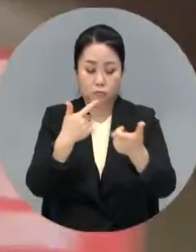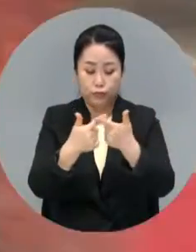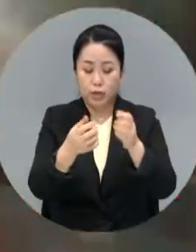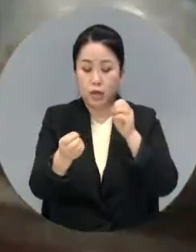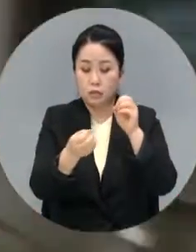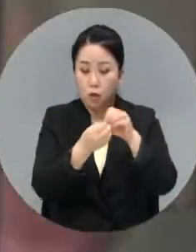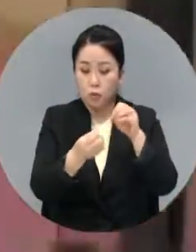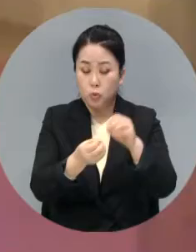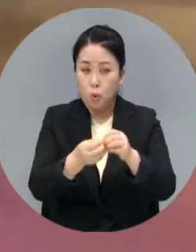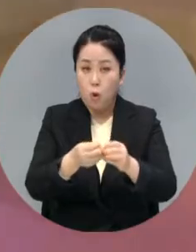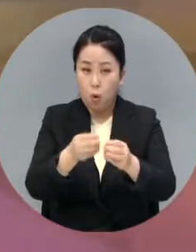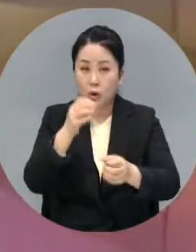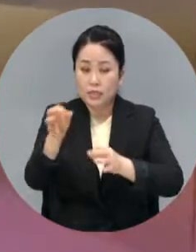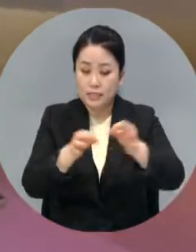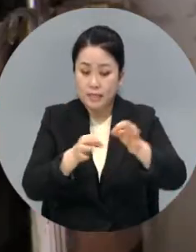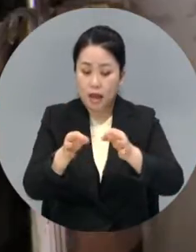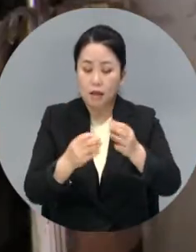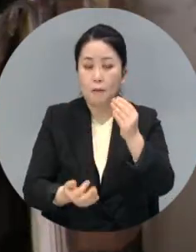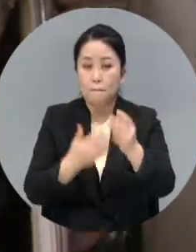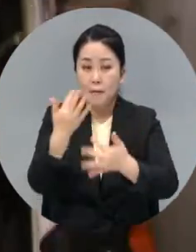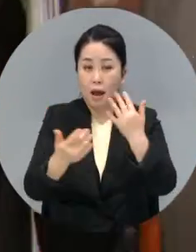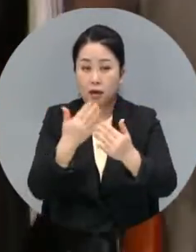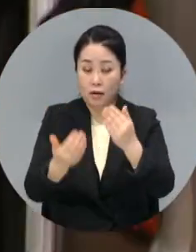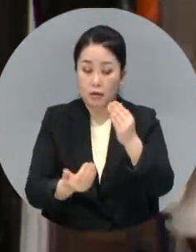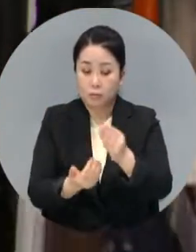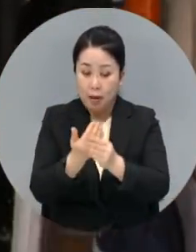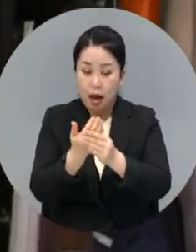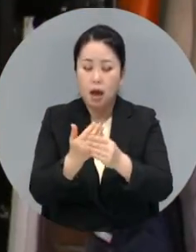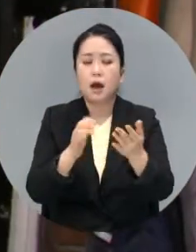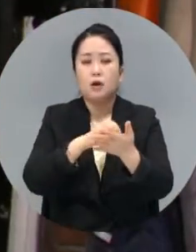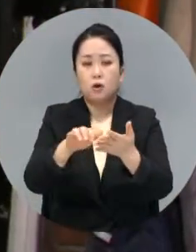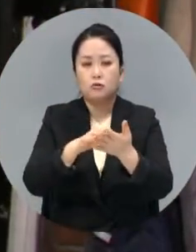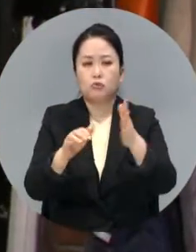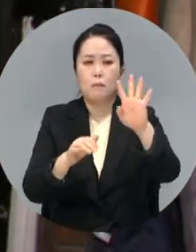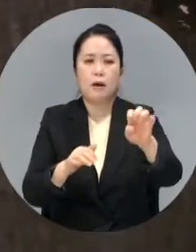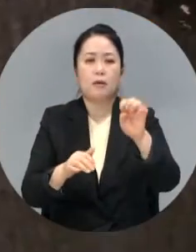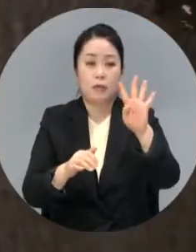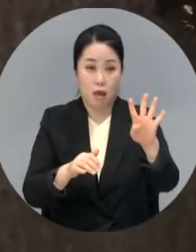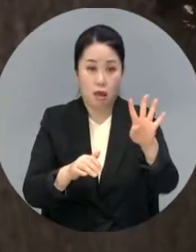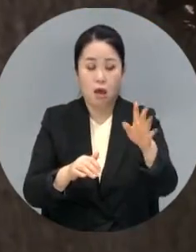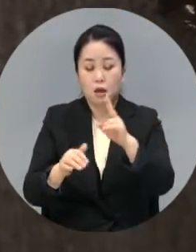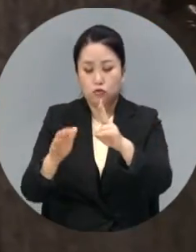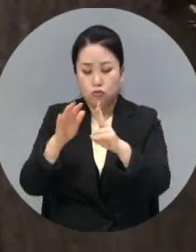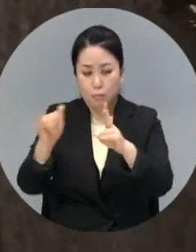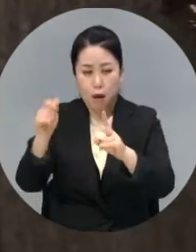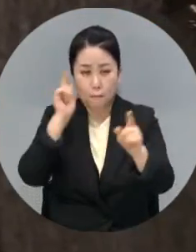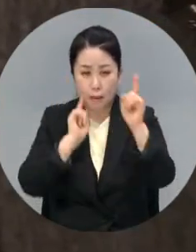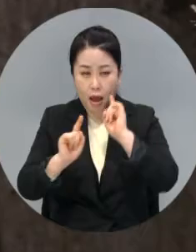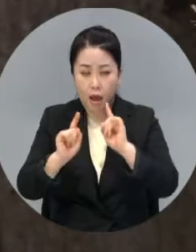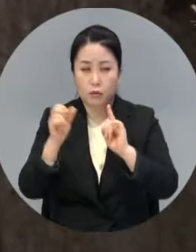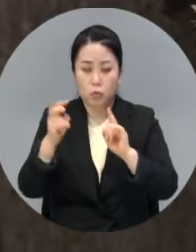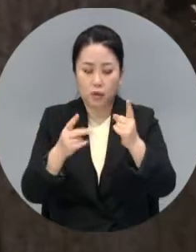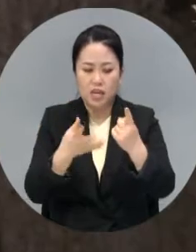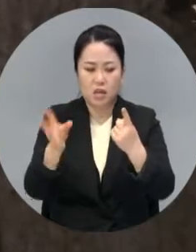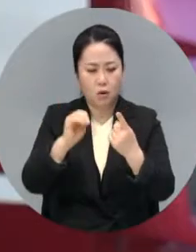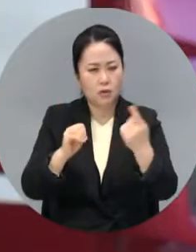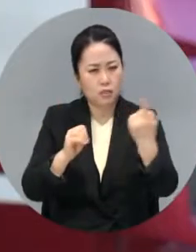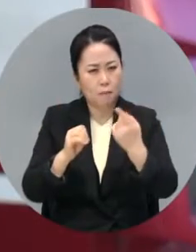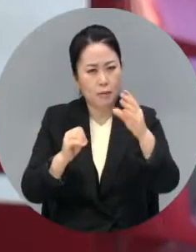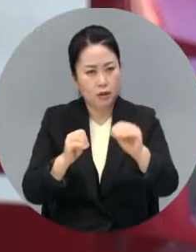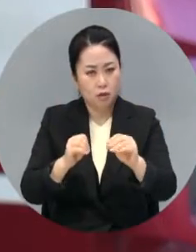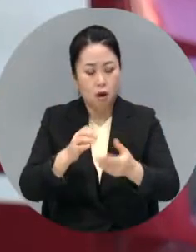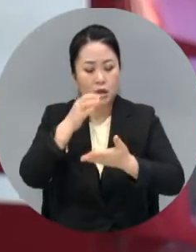발생한 화재건수는 44건 두 명이 부상을 입었고 1억 천만 원 상당의 재산 피해가났습니다